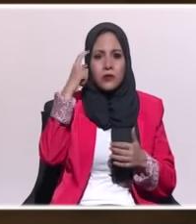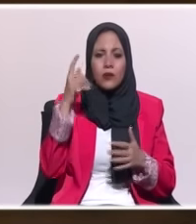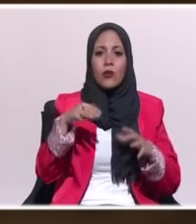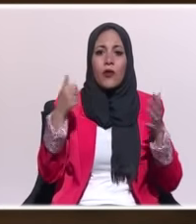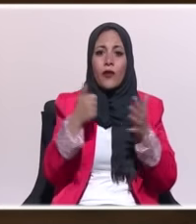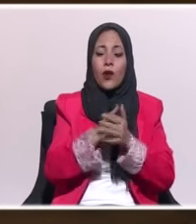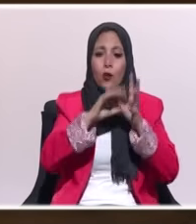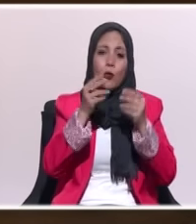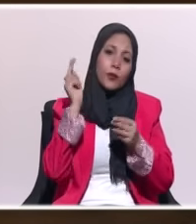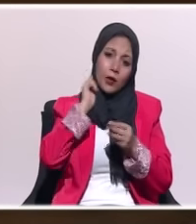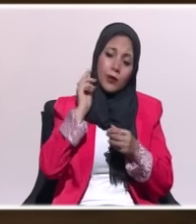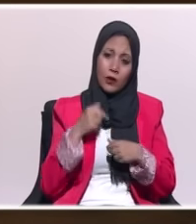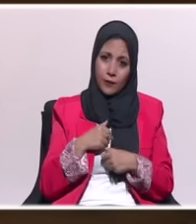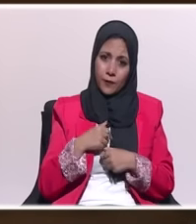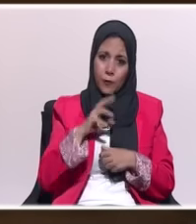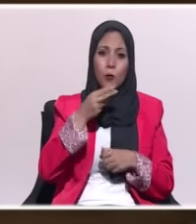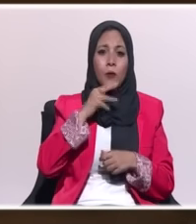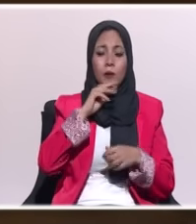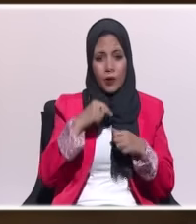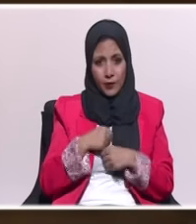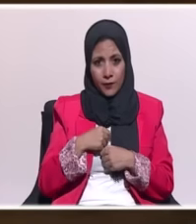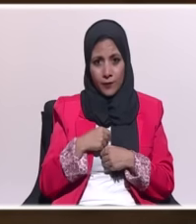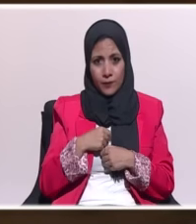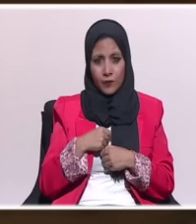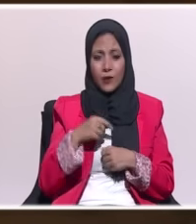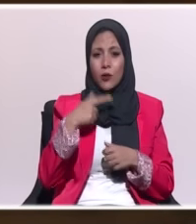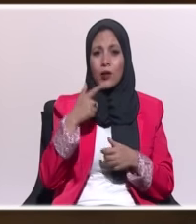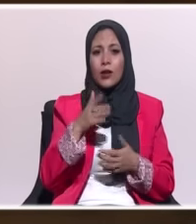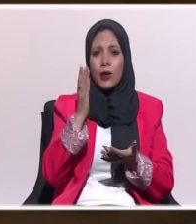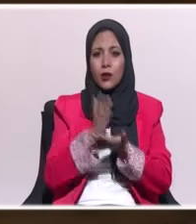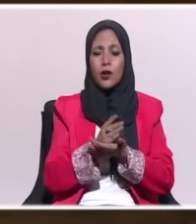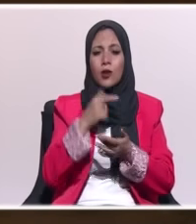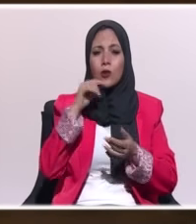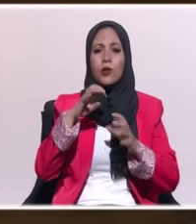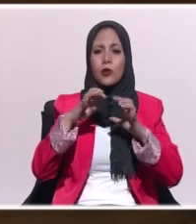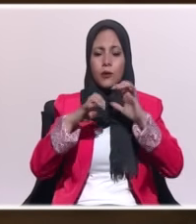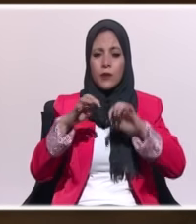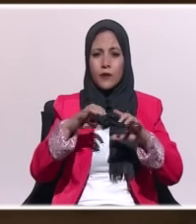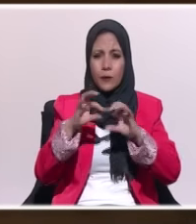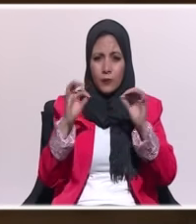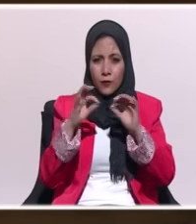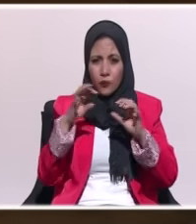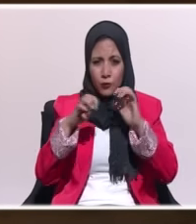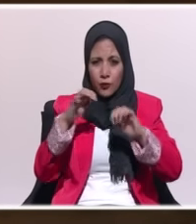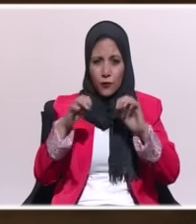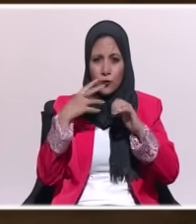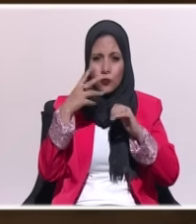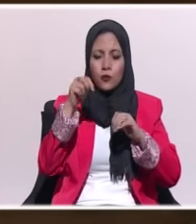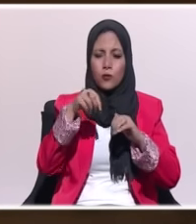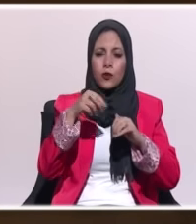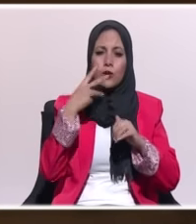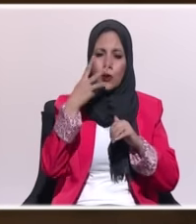حياتها كان غير صحيح؟ الحكاية بالتفصيل مع